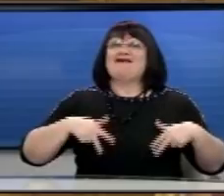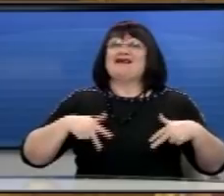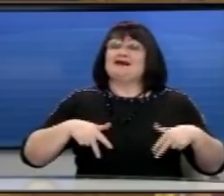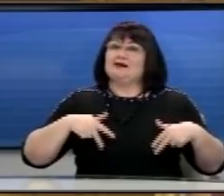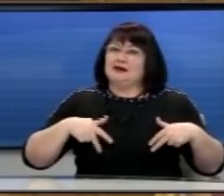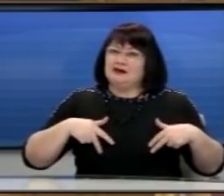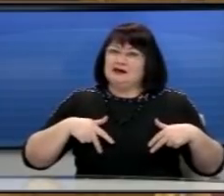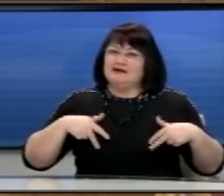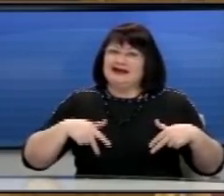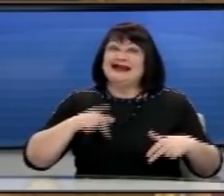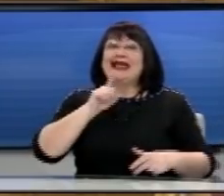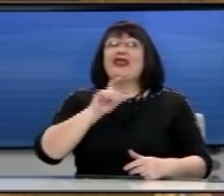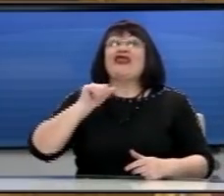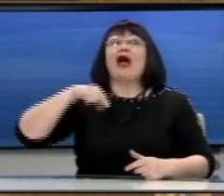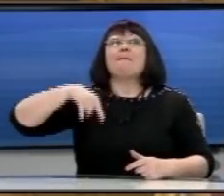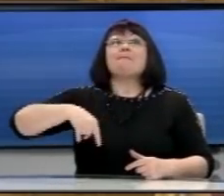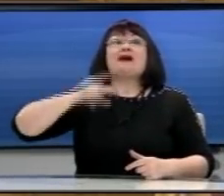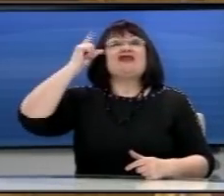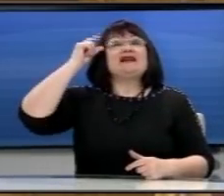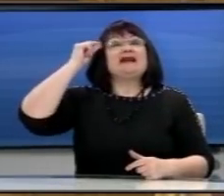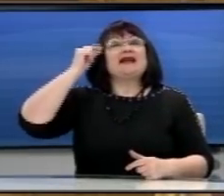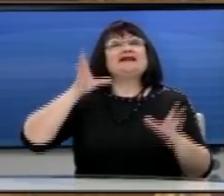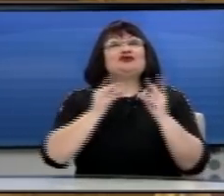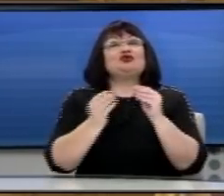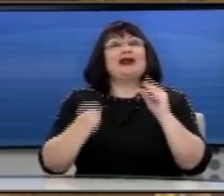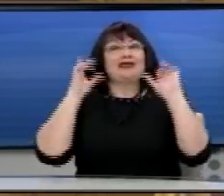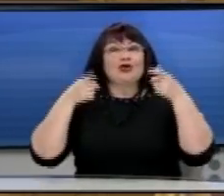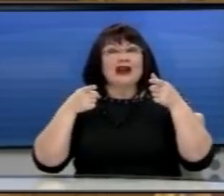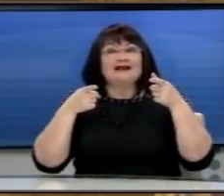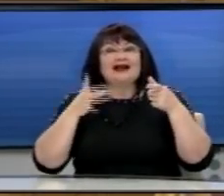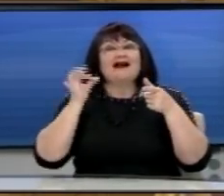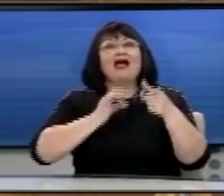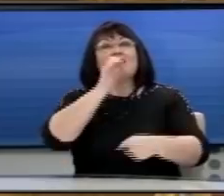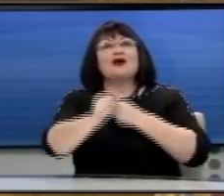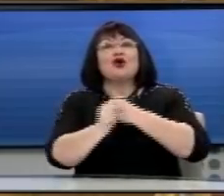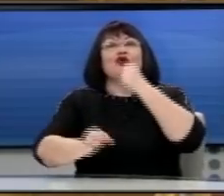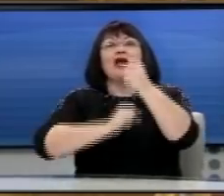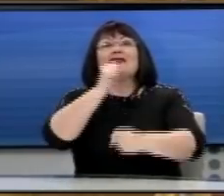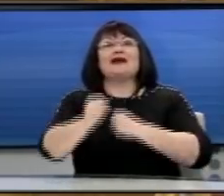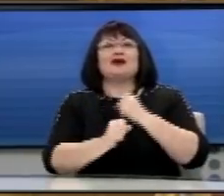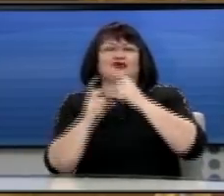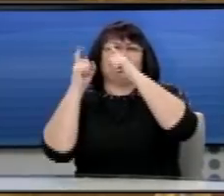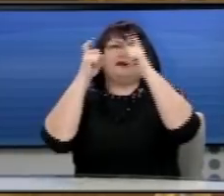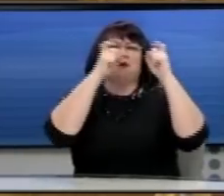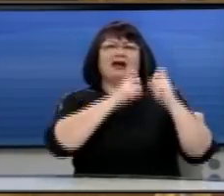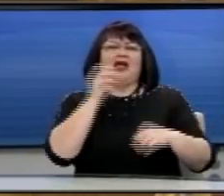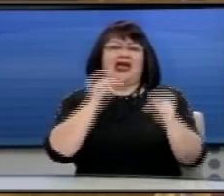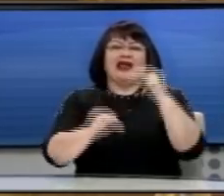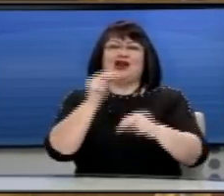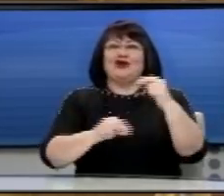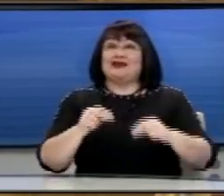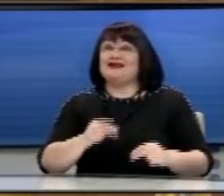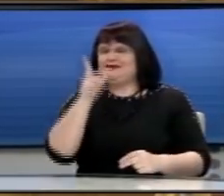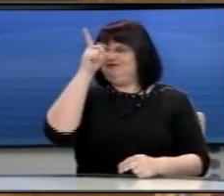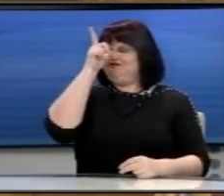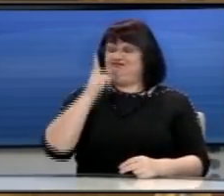ΕΗ. Κυρίως αυτοί. Είναι αυτοί που φωτογραφίζονται κάθε χρόνο μετά τις φοιτητικές εκλογές με